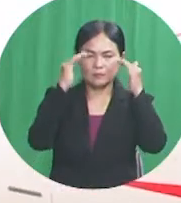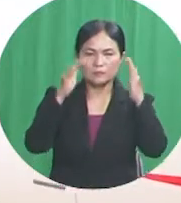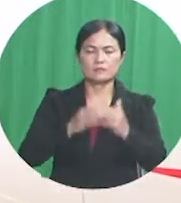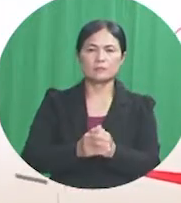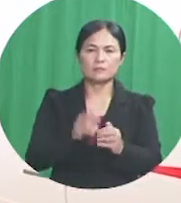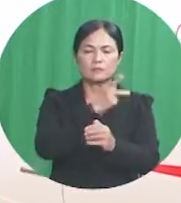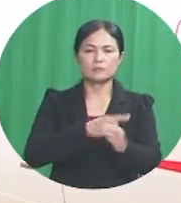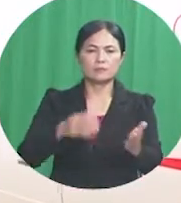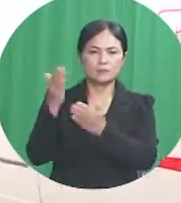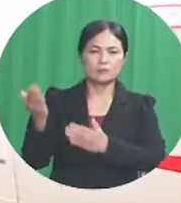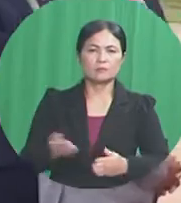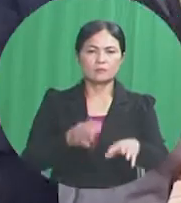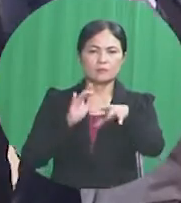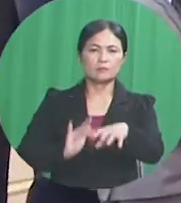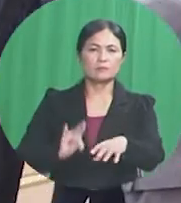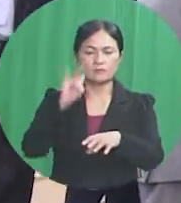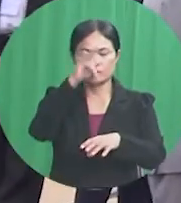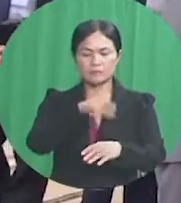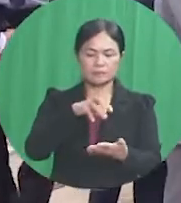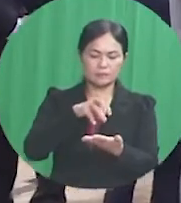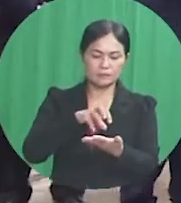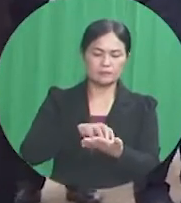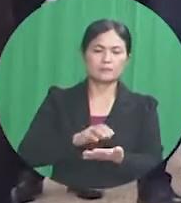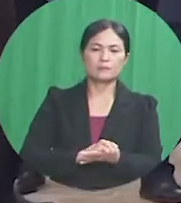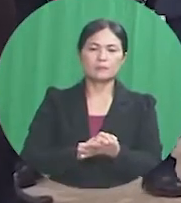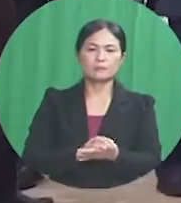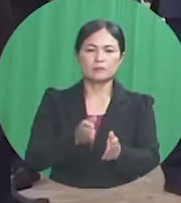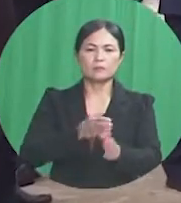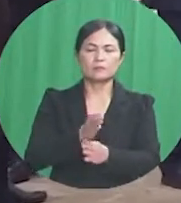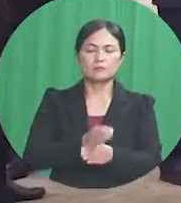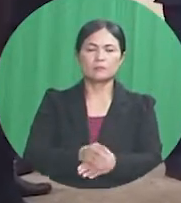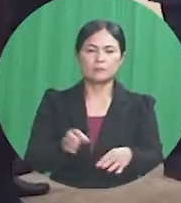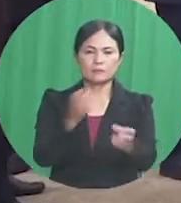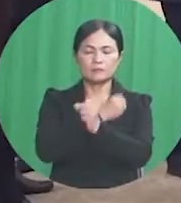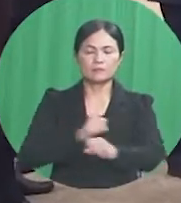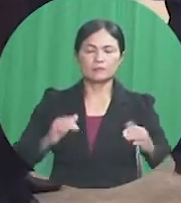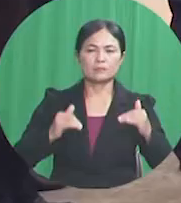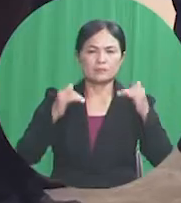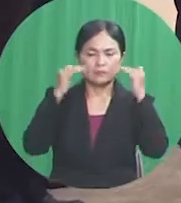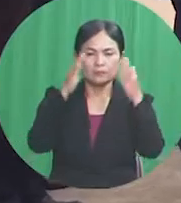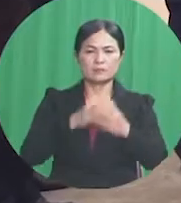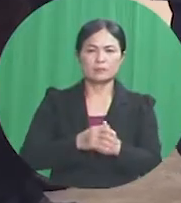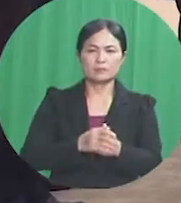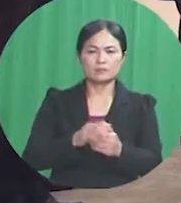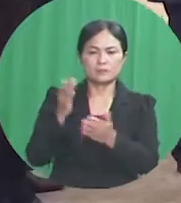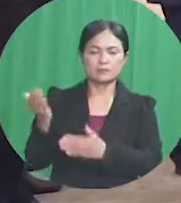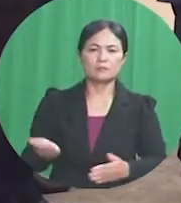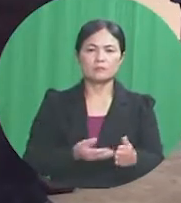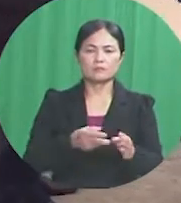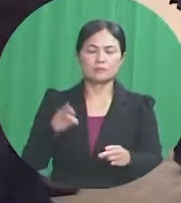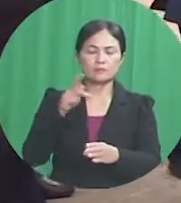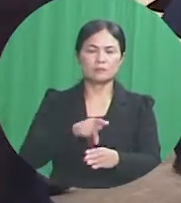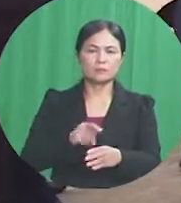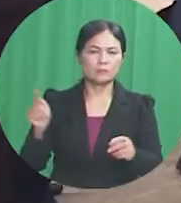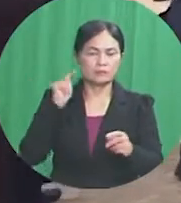ផុតស្ដេចជាងដល់អាកាសយានដ្ឋានអន្តរជាតិភ្នំពេញប្រកបដោយព្រះរាជសុវត្ថិភាពខ្ពស់បំផុតជាងនឹងអញ្ជើញក្នុងព្